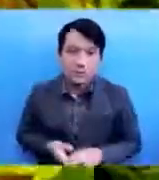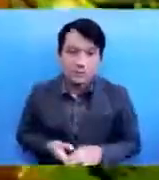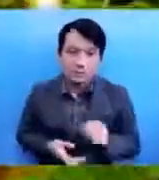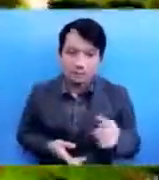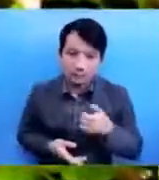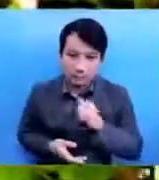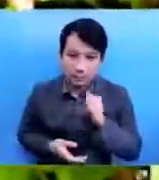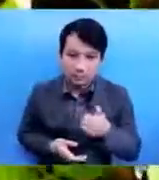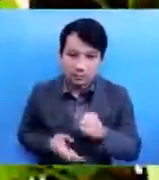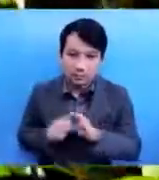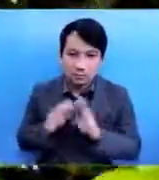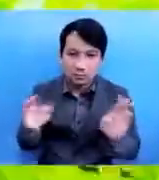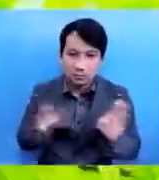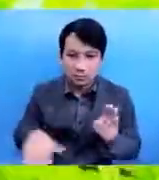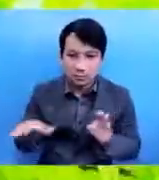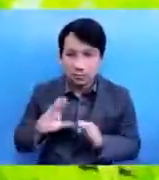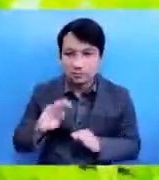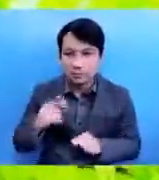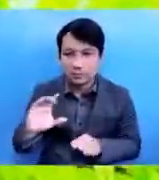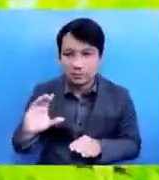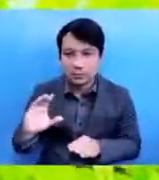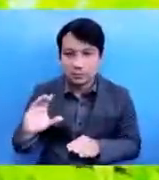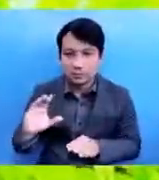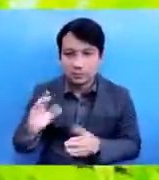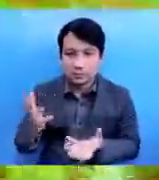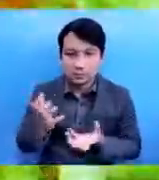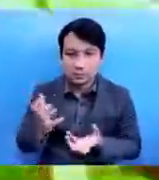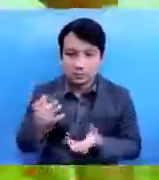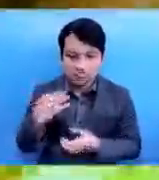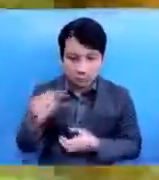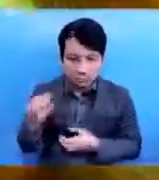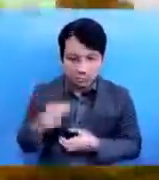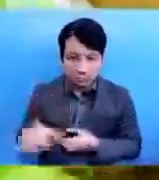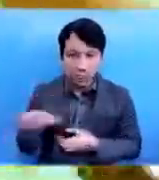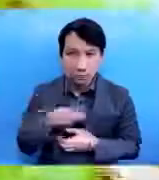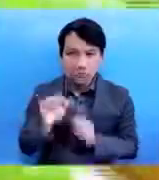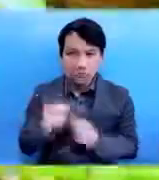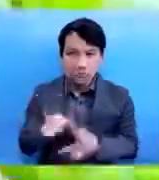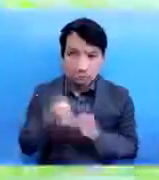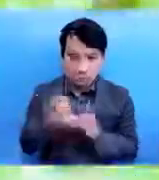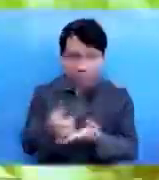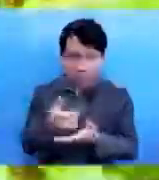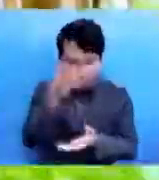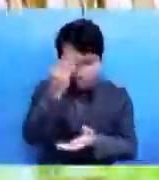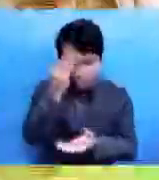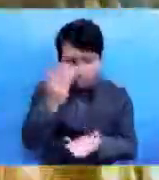ang urban farm dito sa BJC sa mga nais mag-volunteer at matuto ng